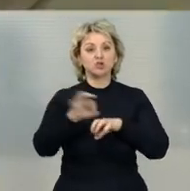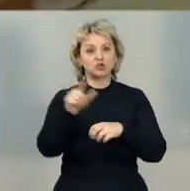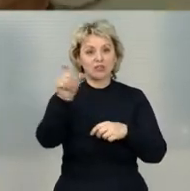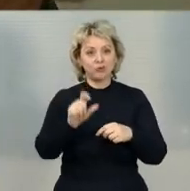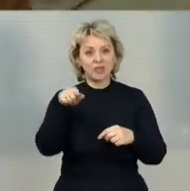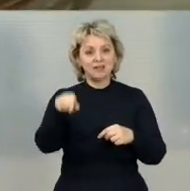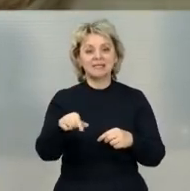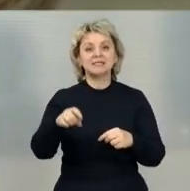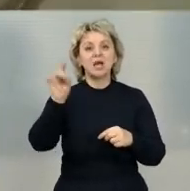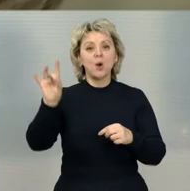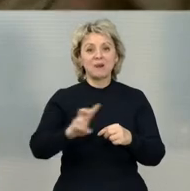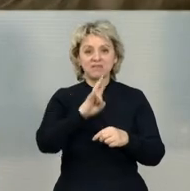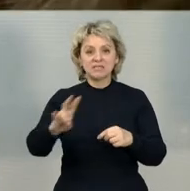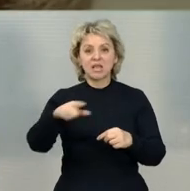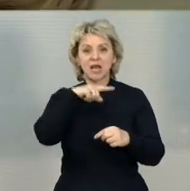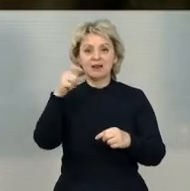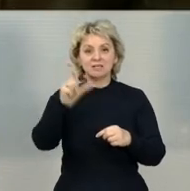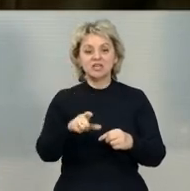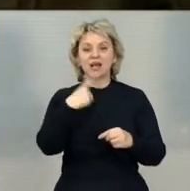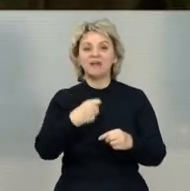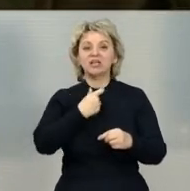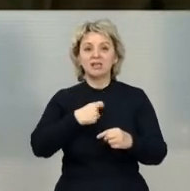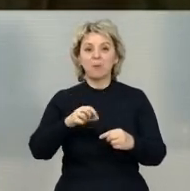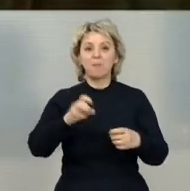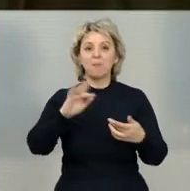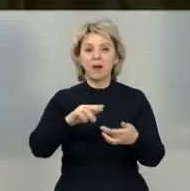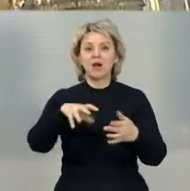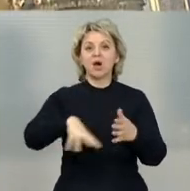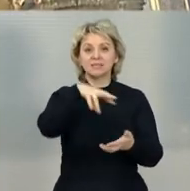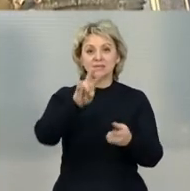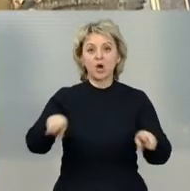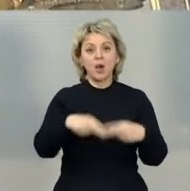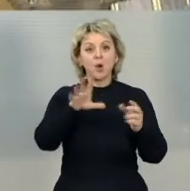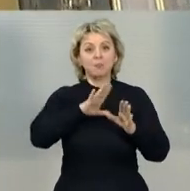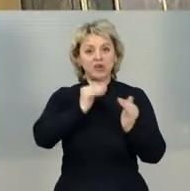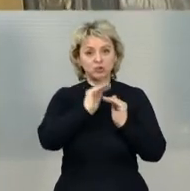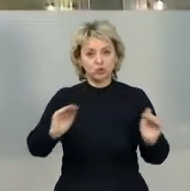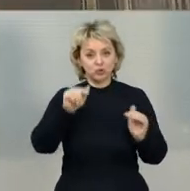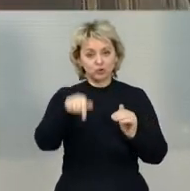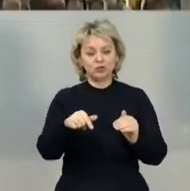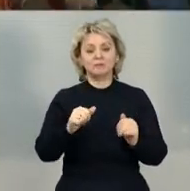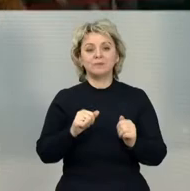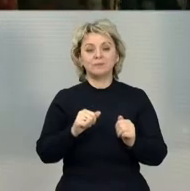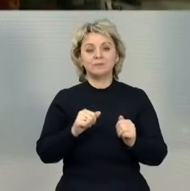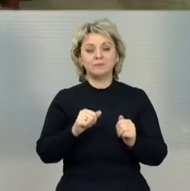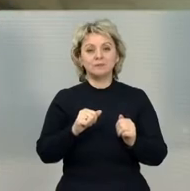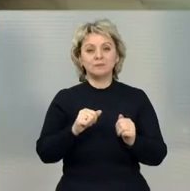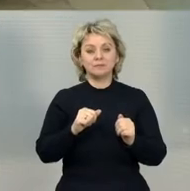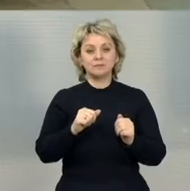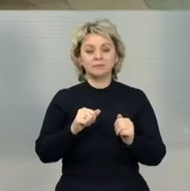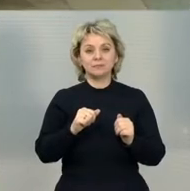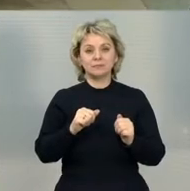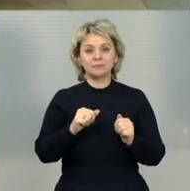итальянца православная россиянка. Говорит, католическая Пасха проходит скромнее и тише. Ma non la domenica di